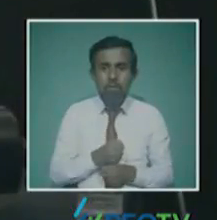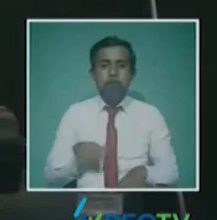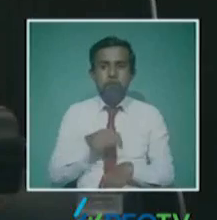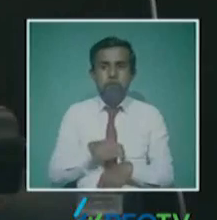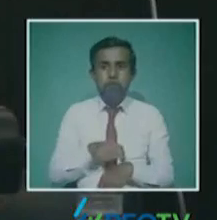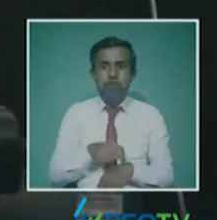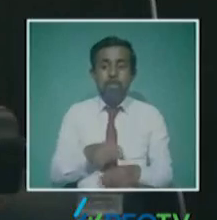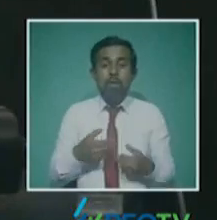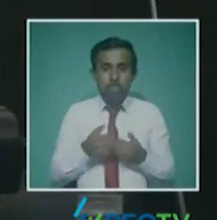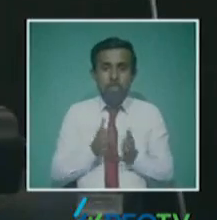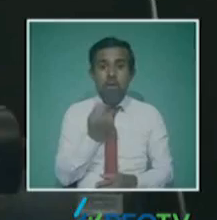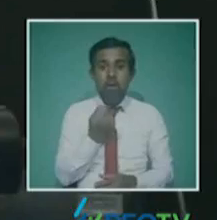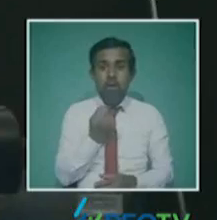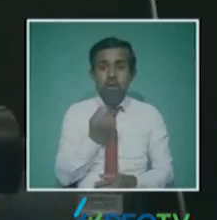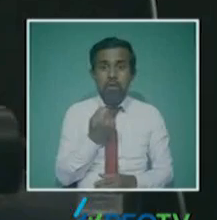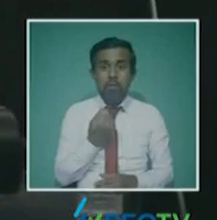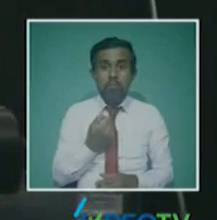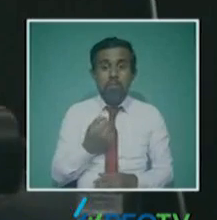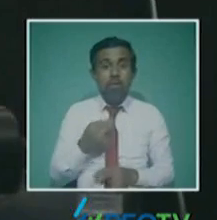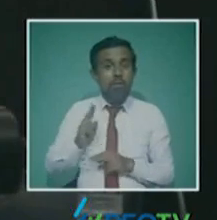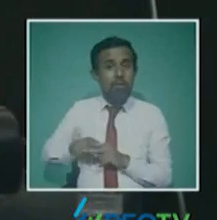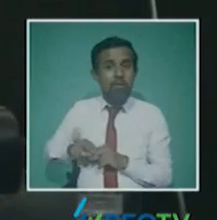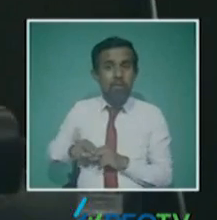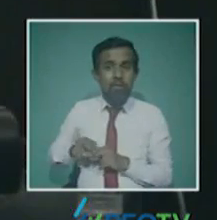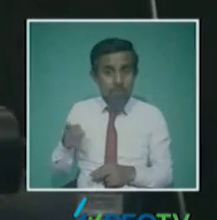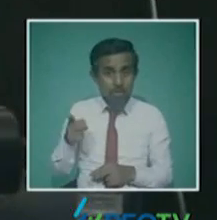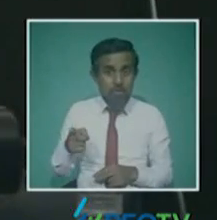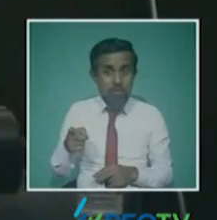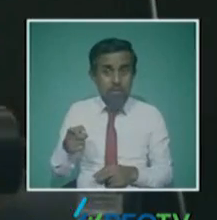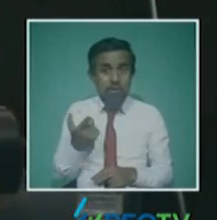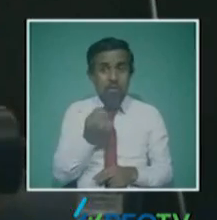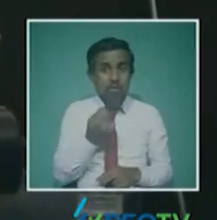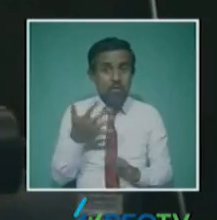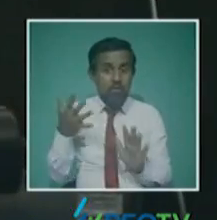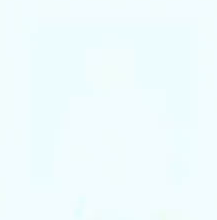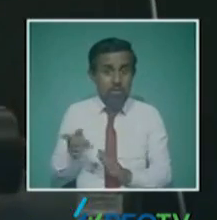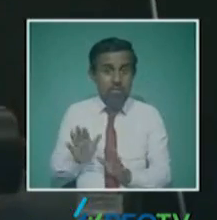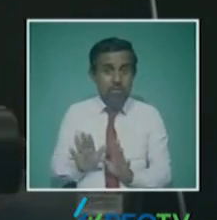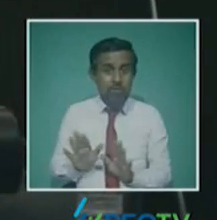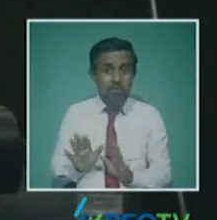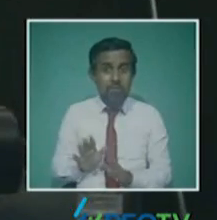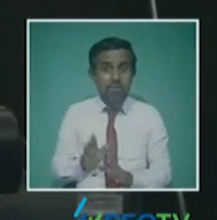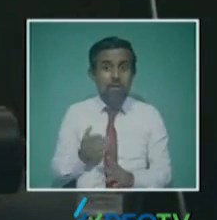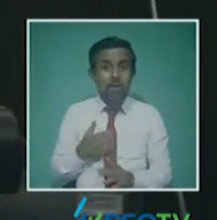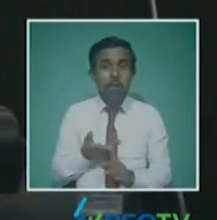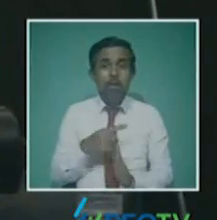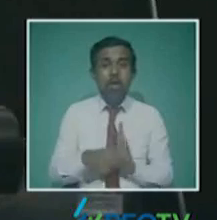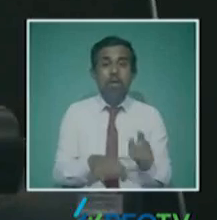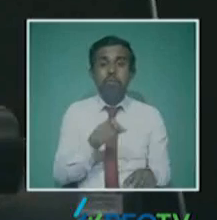වෙනකොට තමන්ගේ ආර්ථික ගජ සහායකින් විසින් කරන ලද ආර්ථික අපරාධය වෙනුවෙන් දැන් අපේ රට